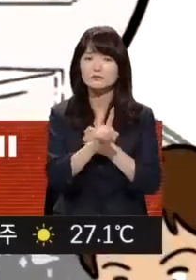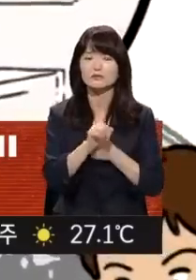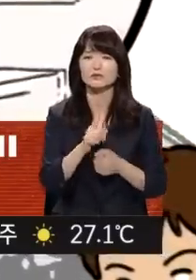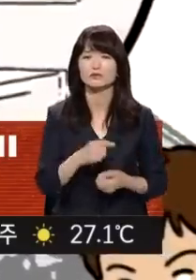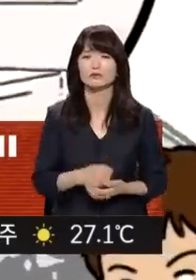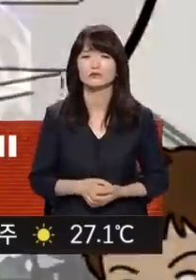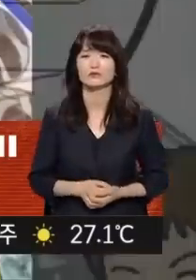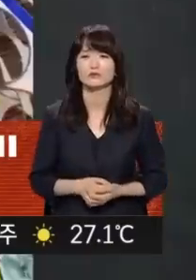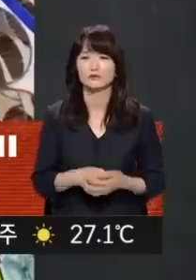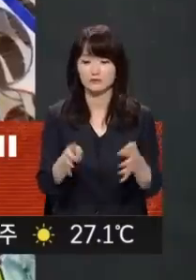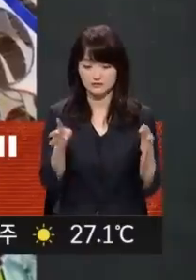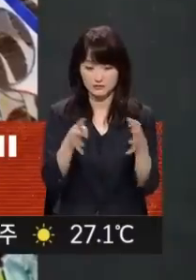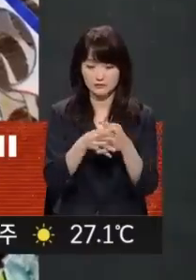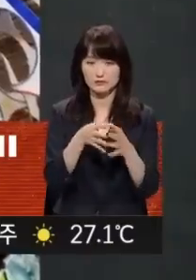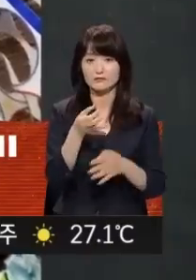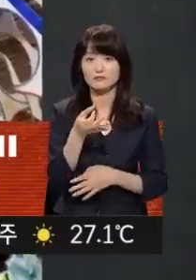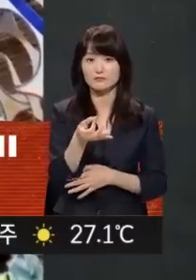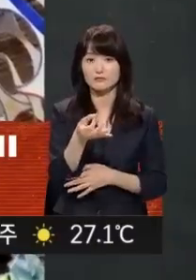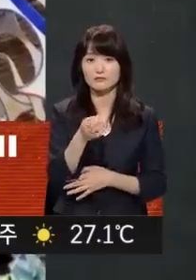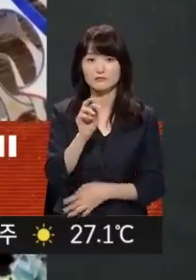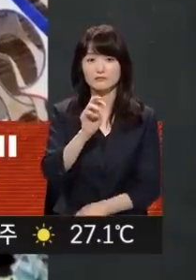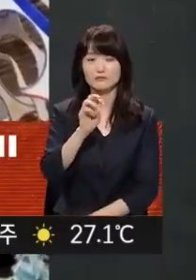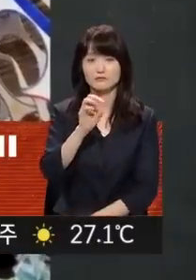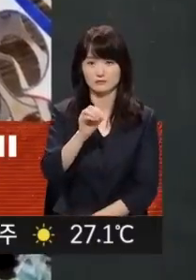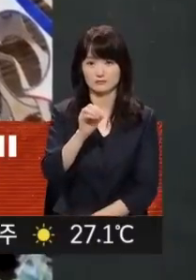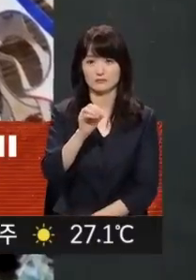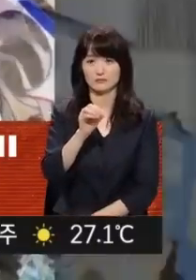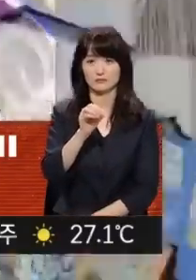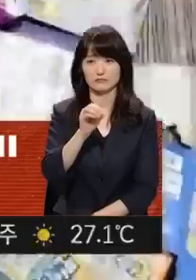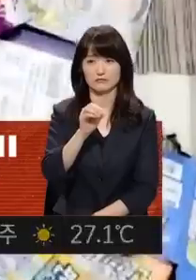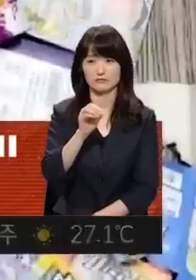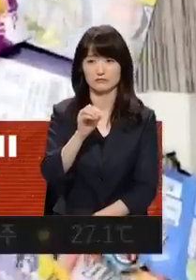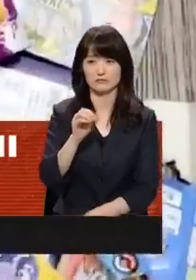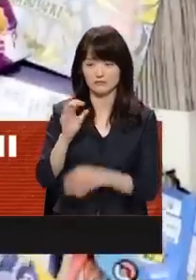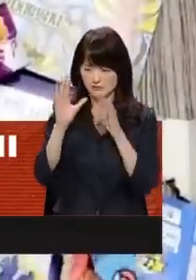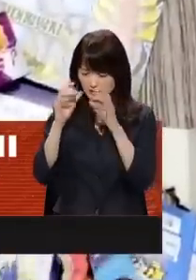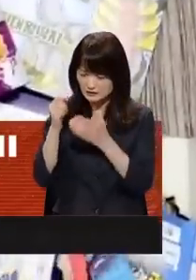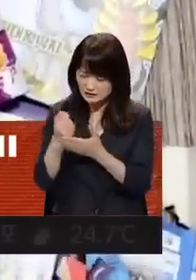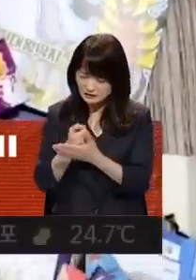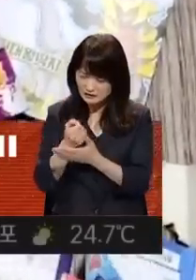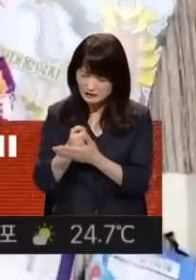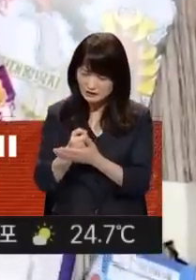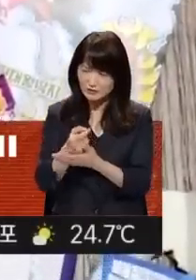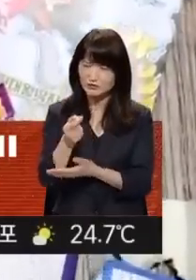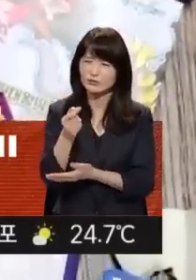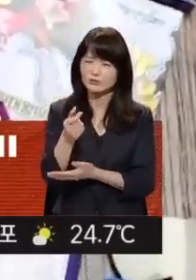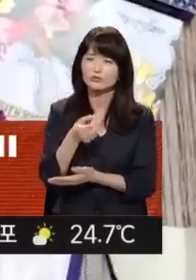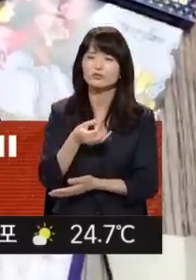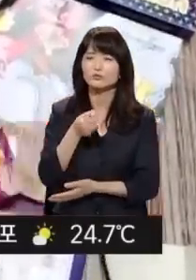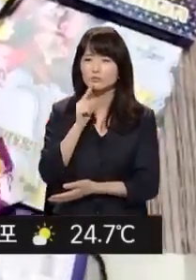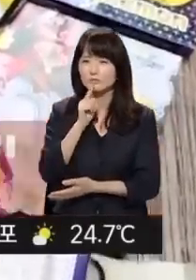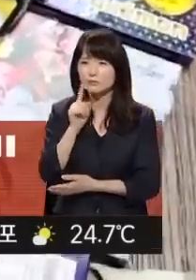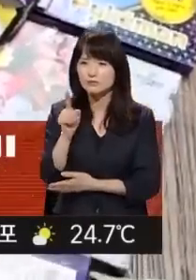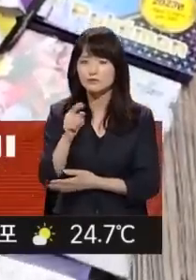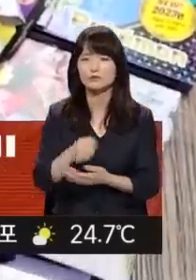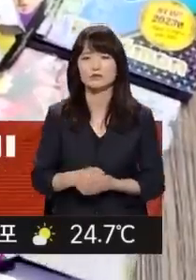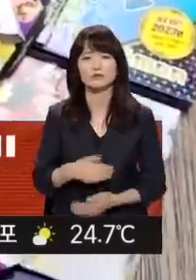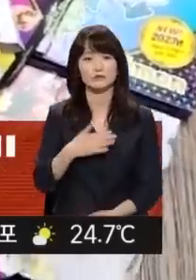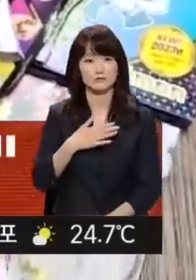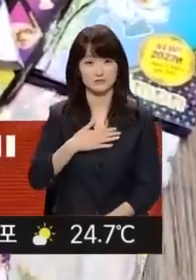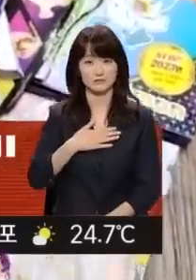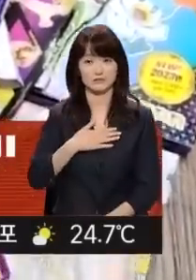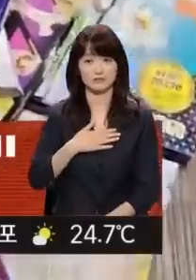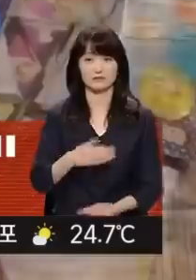사실 합의금이라고 처음 얘기했던 30만원도 아이가 안쓰러워서 최소한도로 얘기한 것이었는데 왜 나만